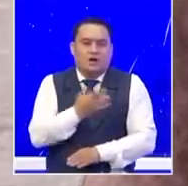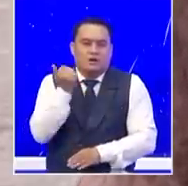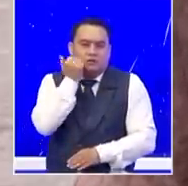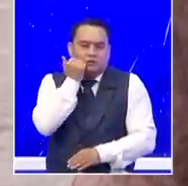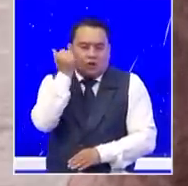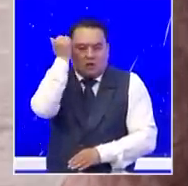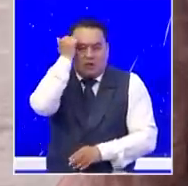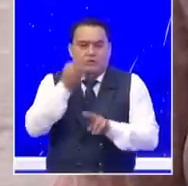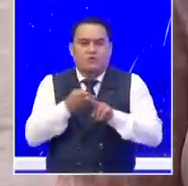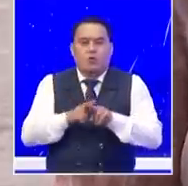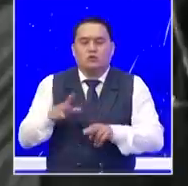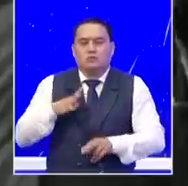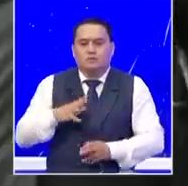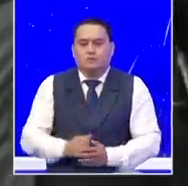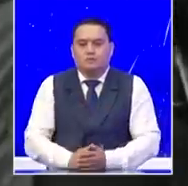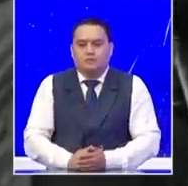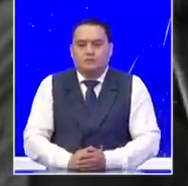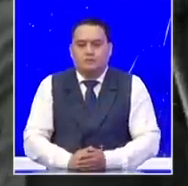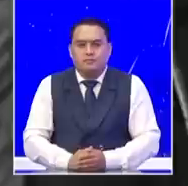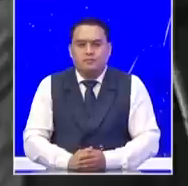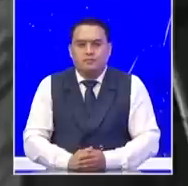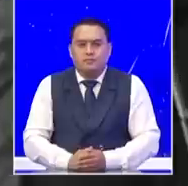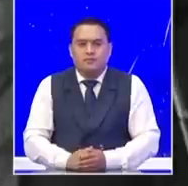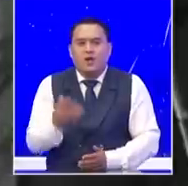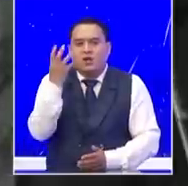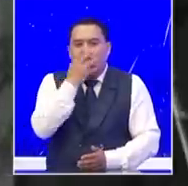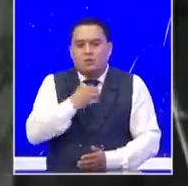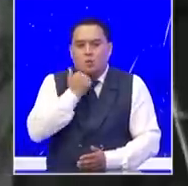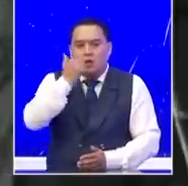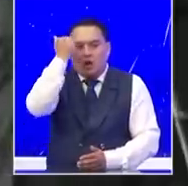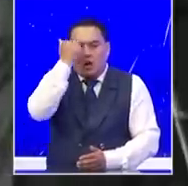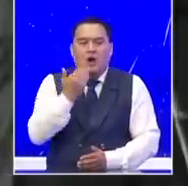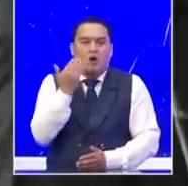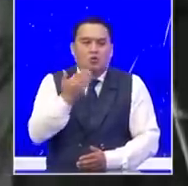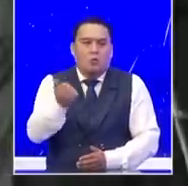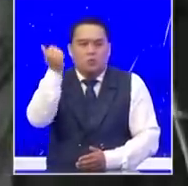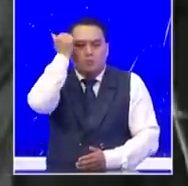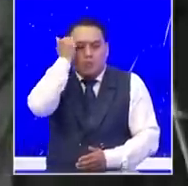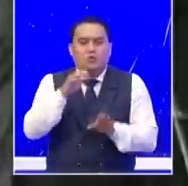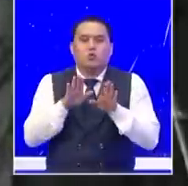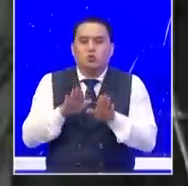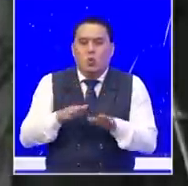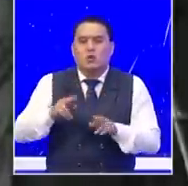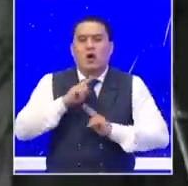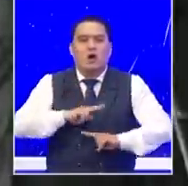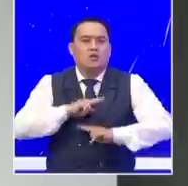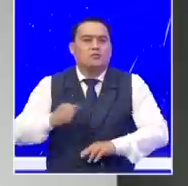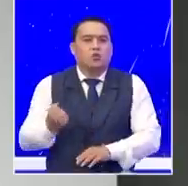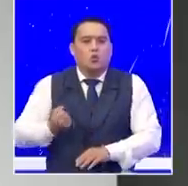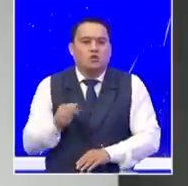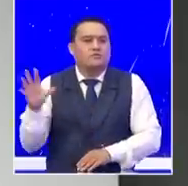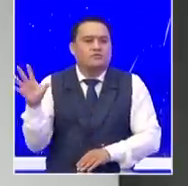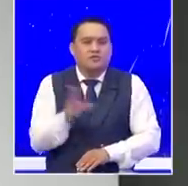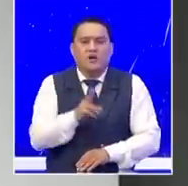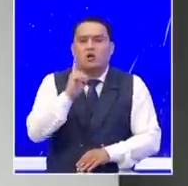вечная память в наших сердцах. С теплом и благодарностью о нем будут помнить не только коллеги и друзья, но и все